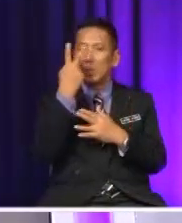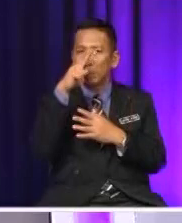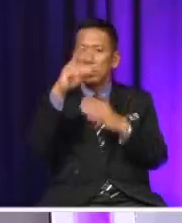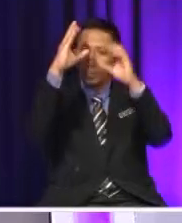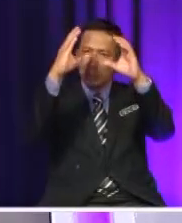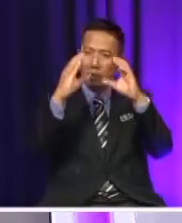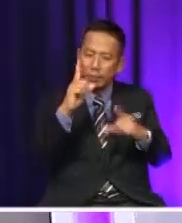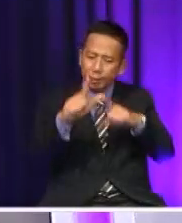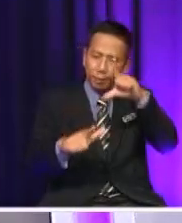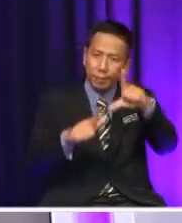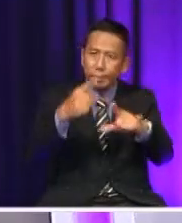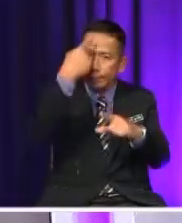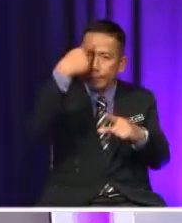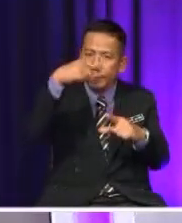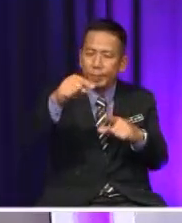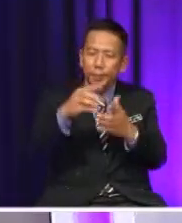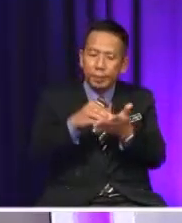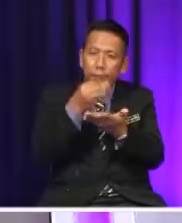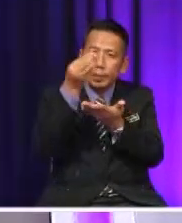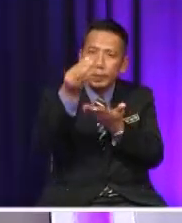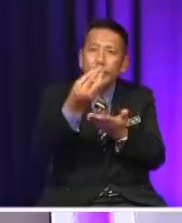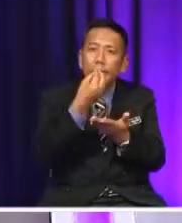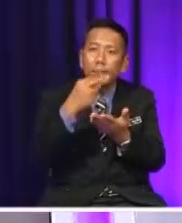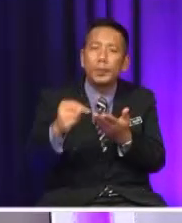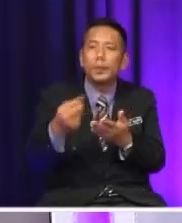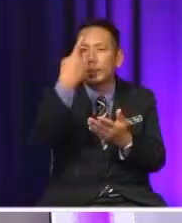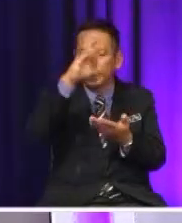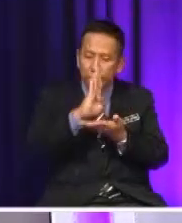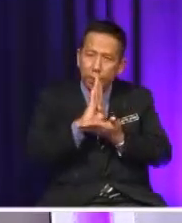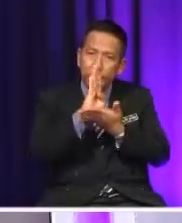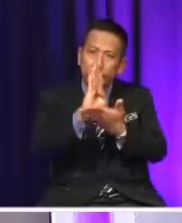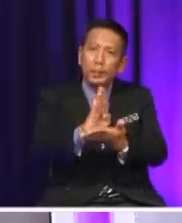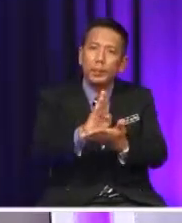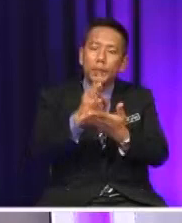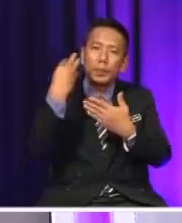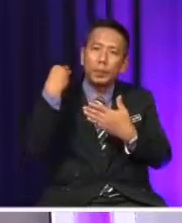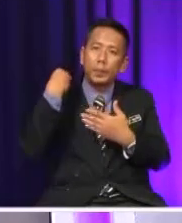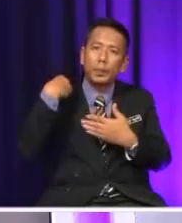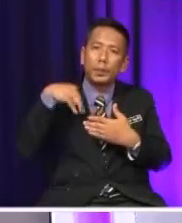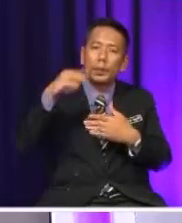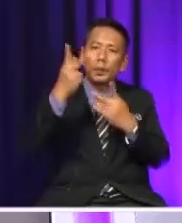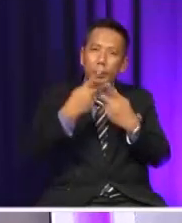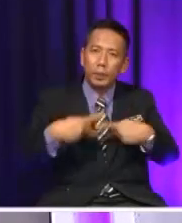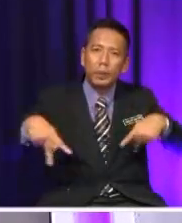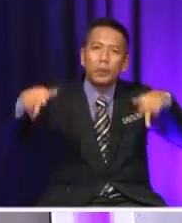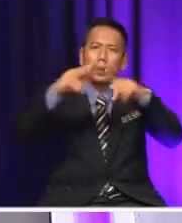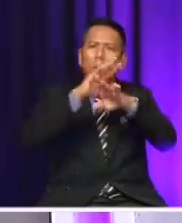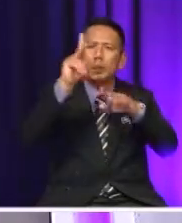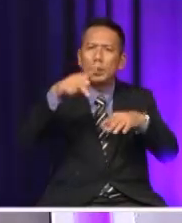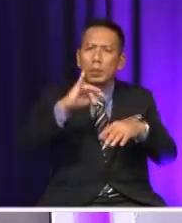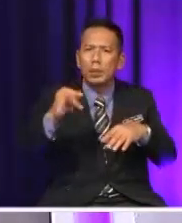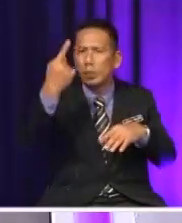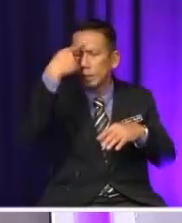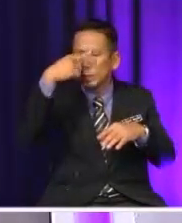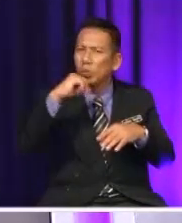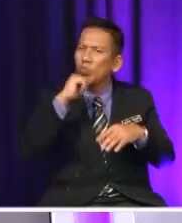langkah-langkah untuk menyuap makanan atau untuk membantu mereka yang diperlukan untuk makanan Tak Semestinya untuk warga